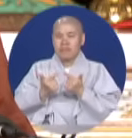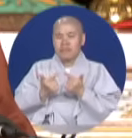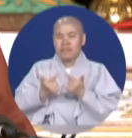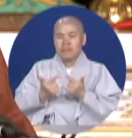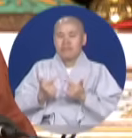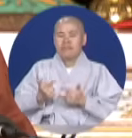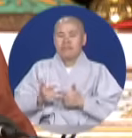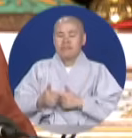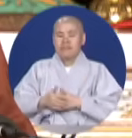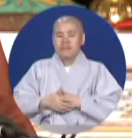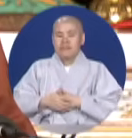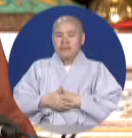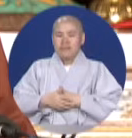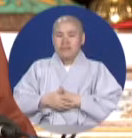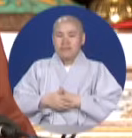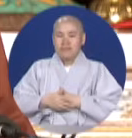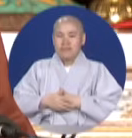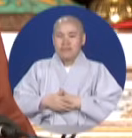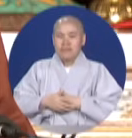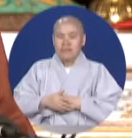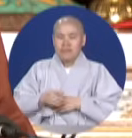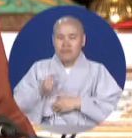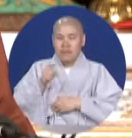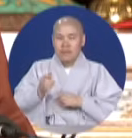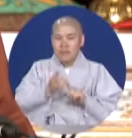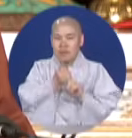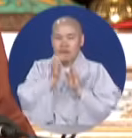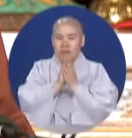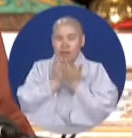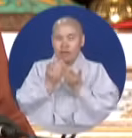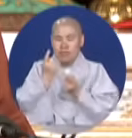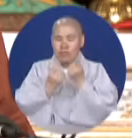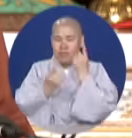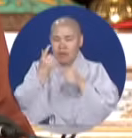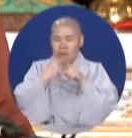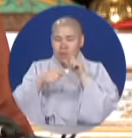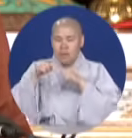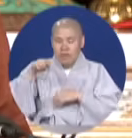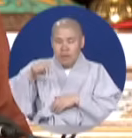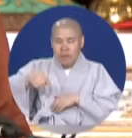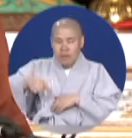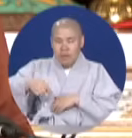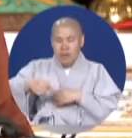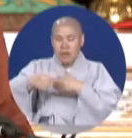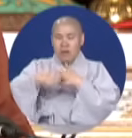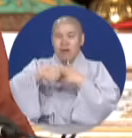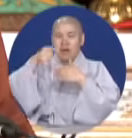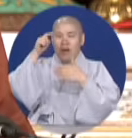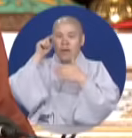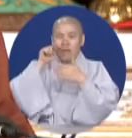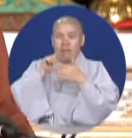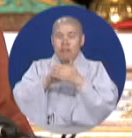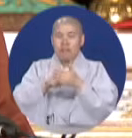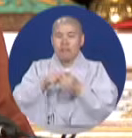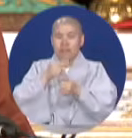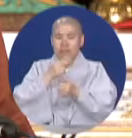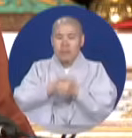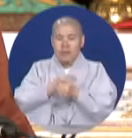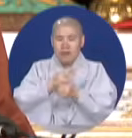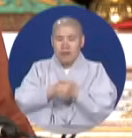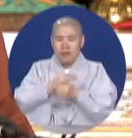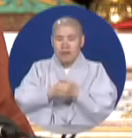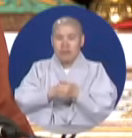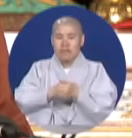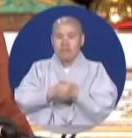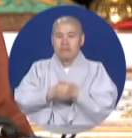그거 아닙니다. 근데 이 경사보다 더 깊은 게 심사입니다. 마음 스승, 마음